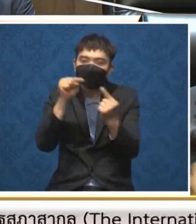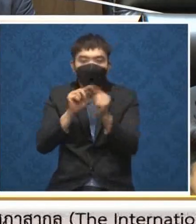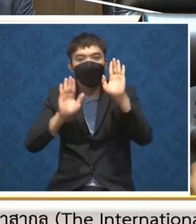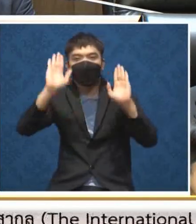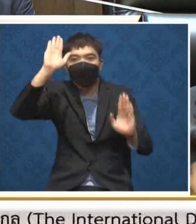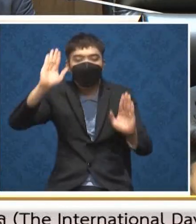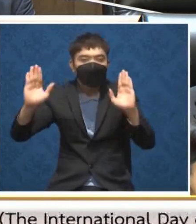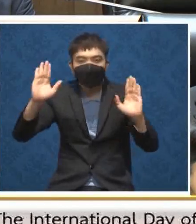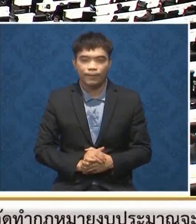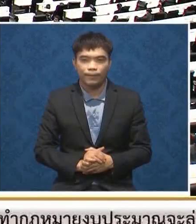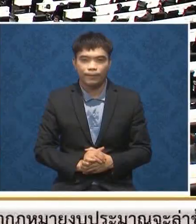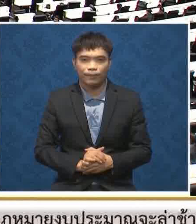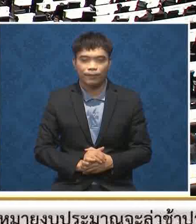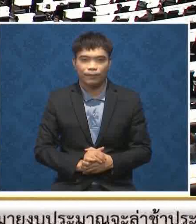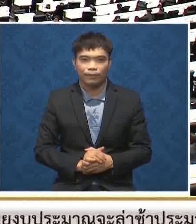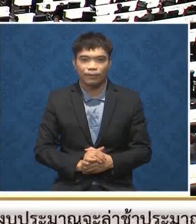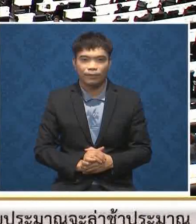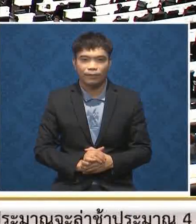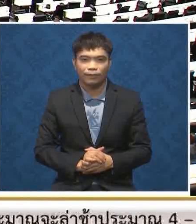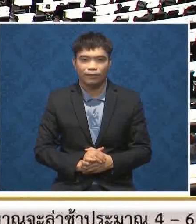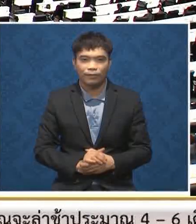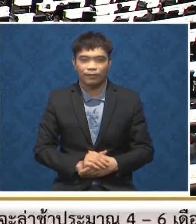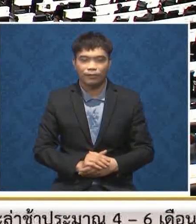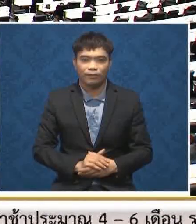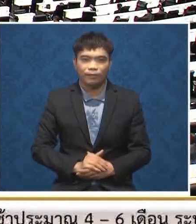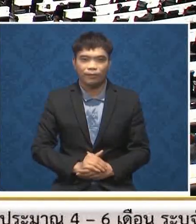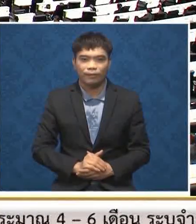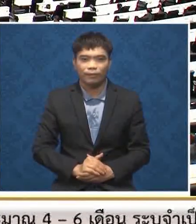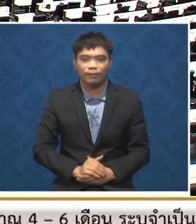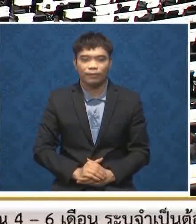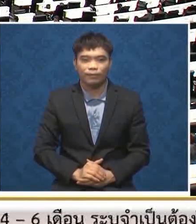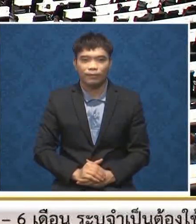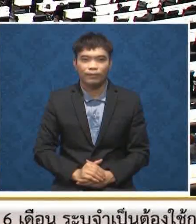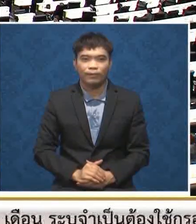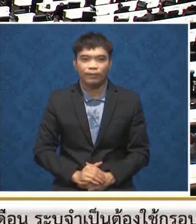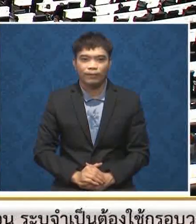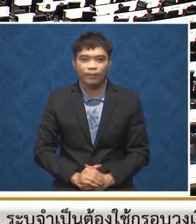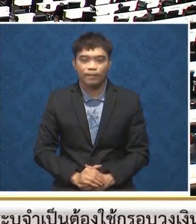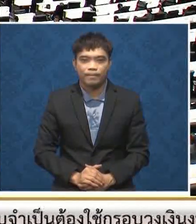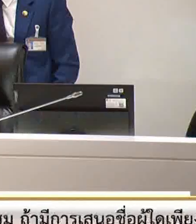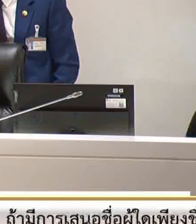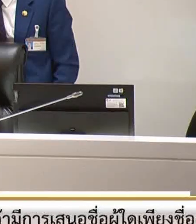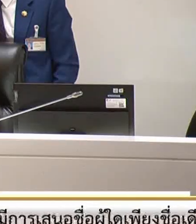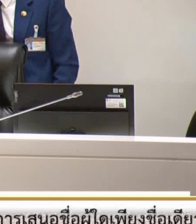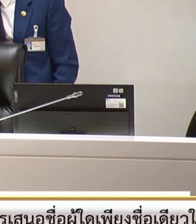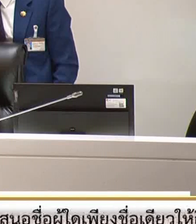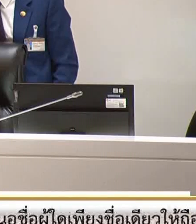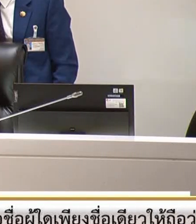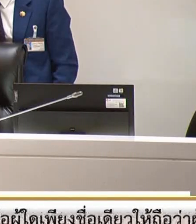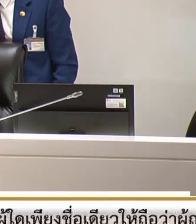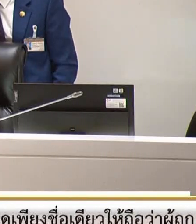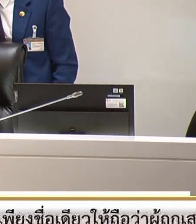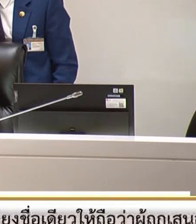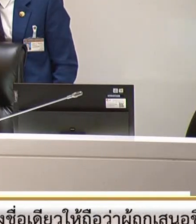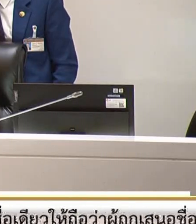มาแทนก็ต้องมีการพิจารณากันต่อนะคะว่าสวจะให้การสนับสนุนหรือไม่คือถ้าสวสนับสนุนในเคสกรณี